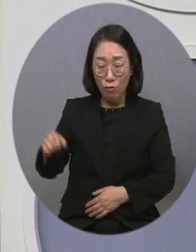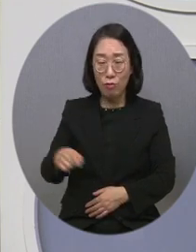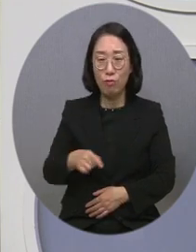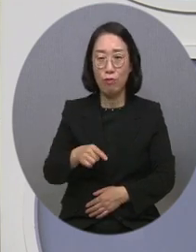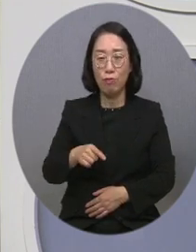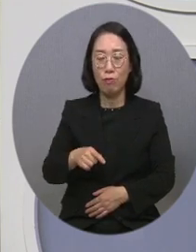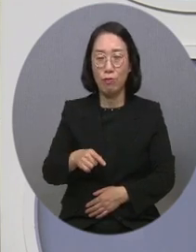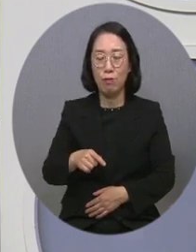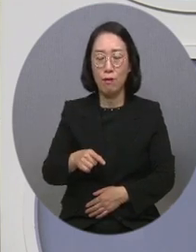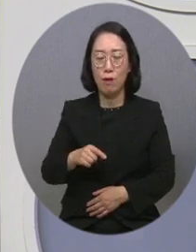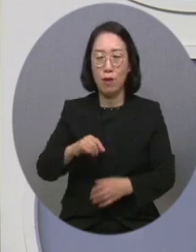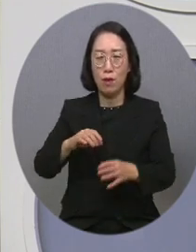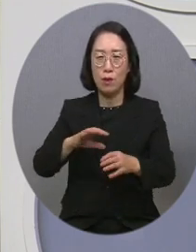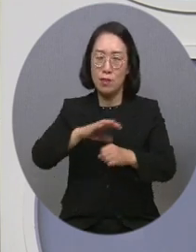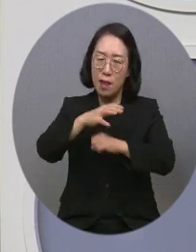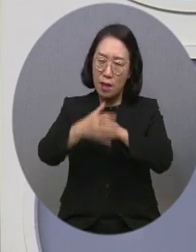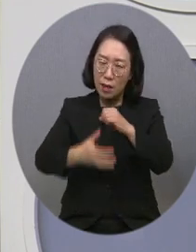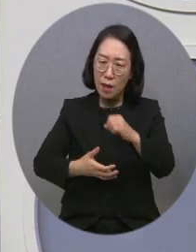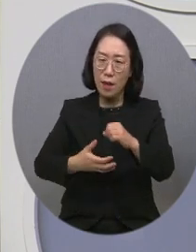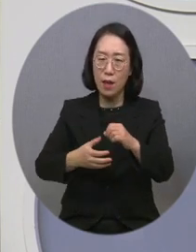그렇게 밝지만은 않아서